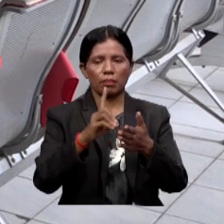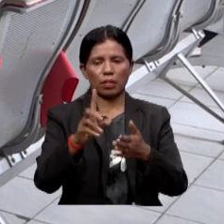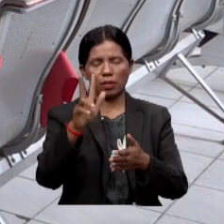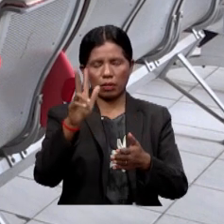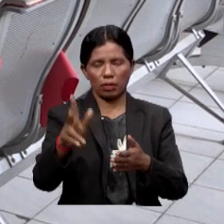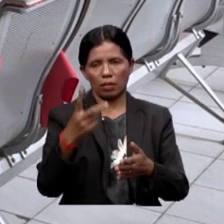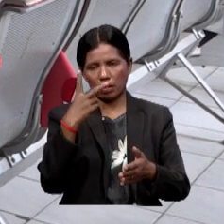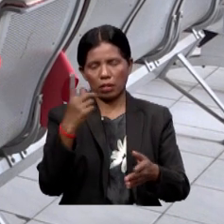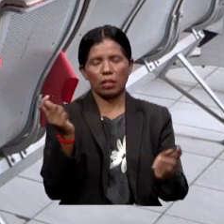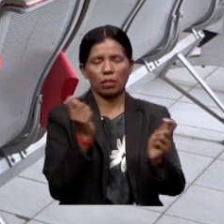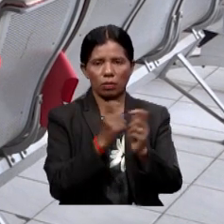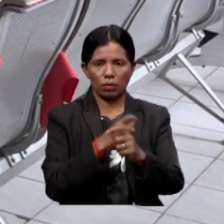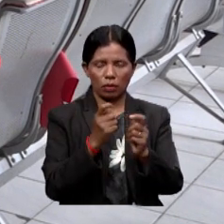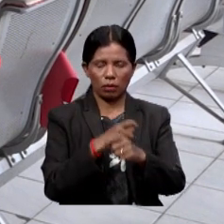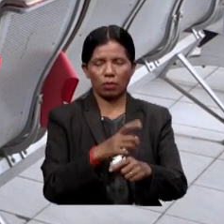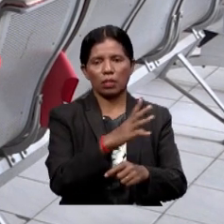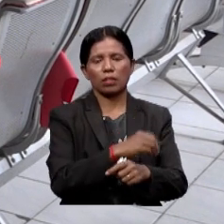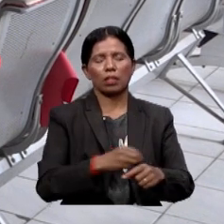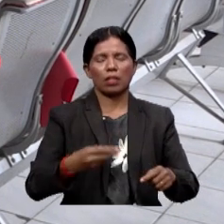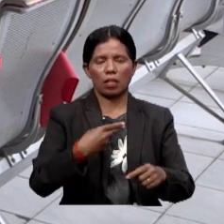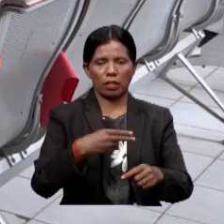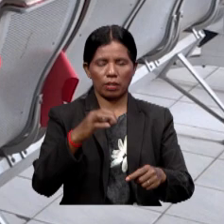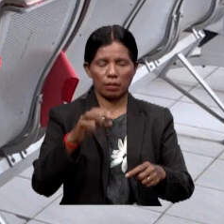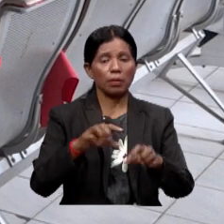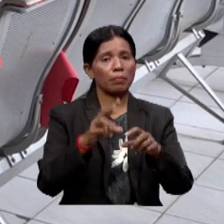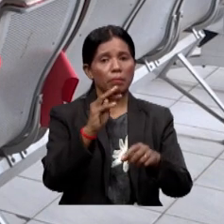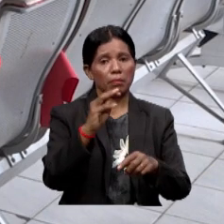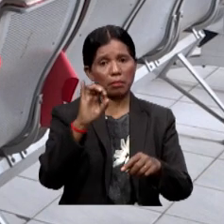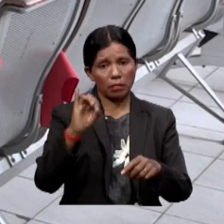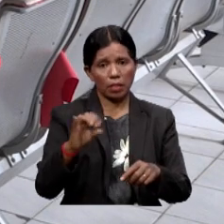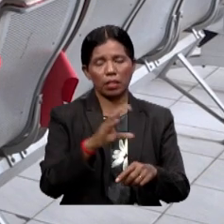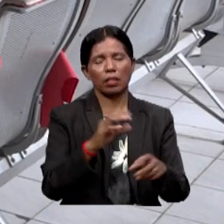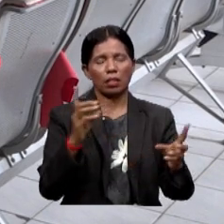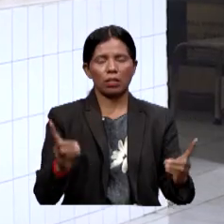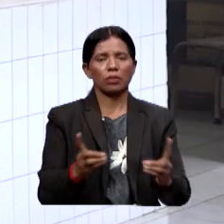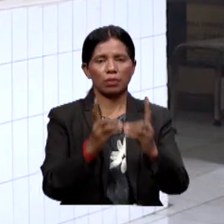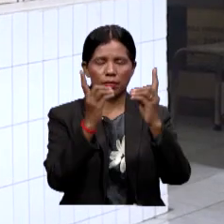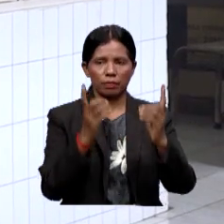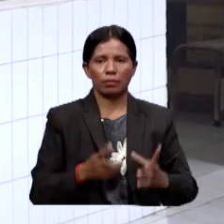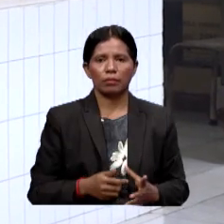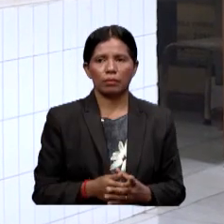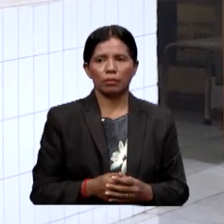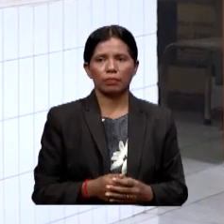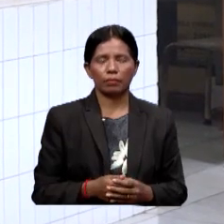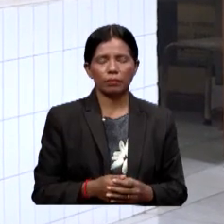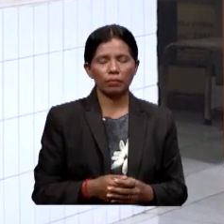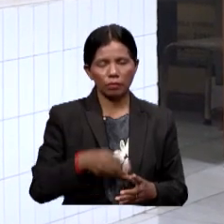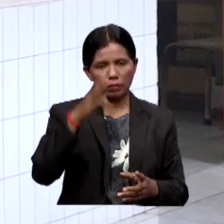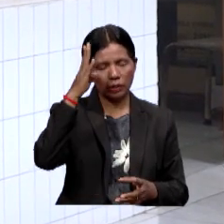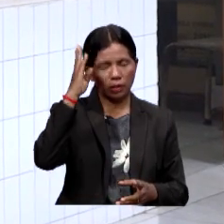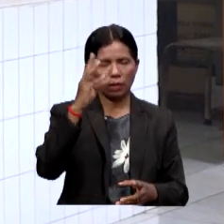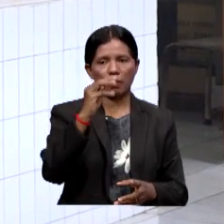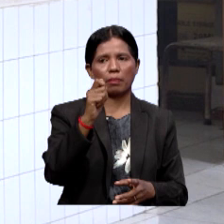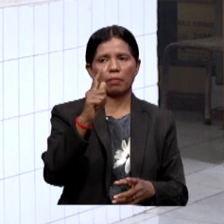no troca cateter. E da realidade, mesmo que ela fácil, mas tem que a soro do ne. Sr. Mateus precisa ela